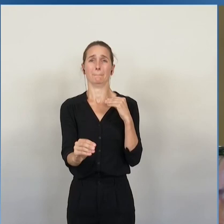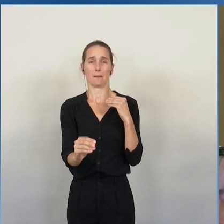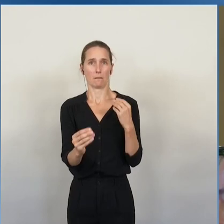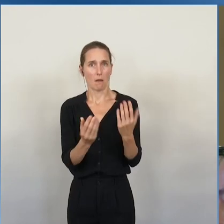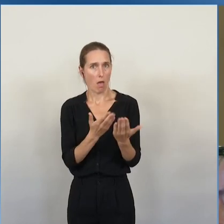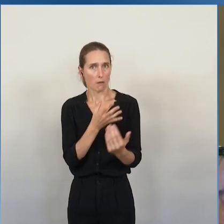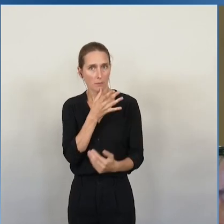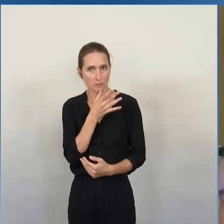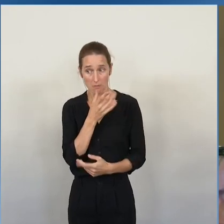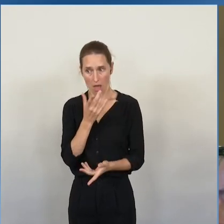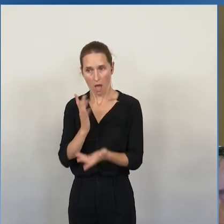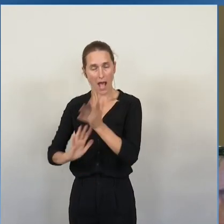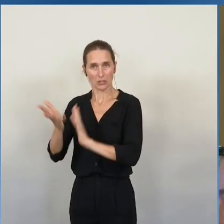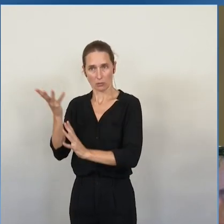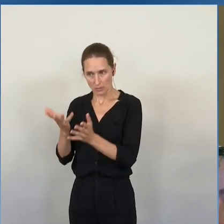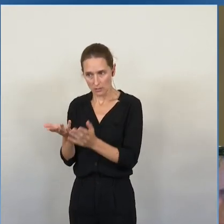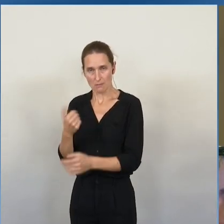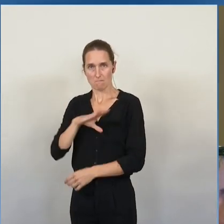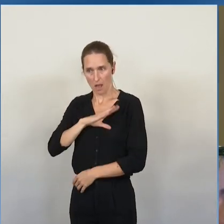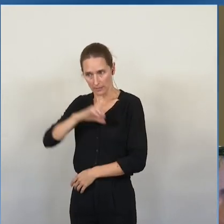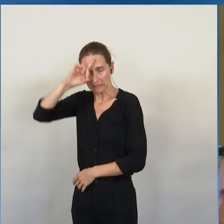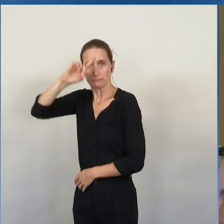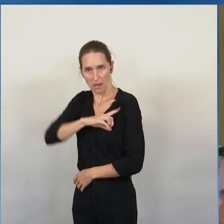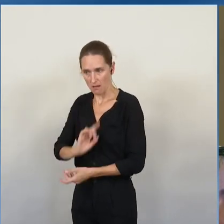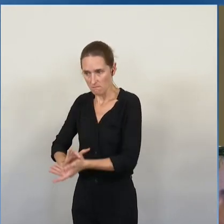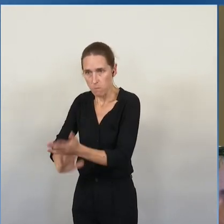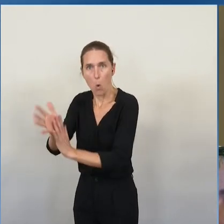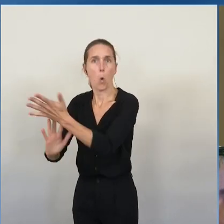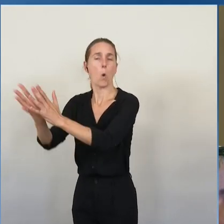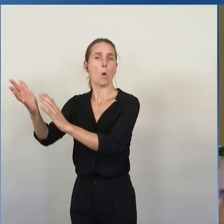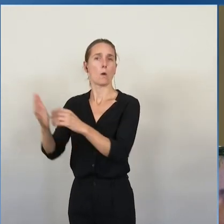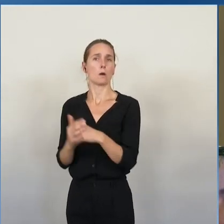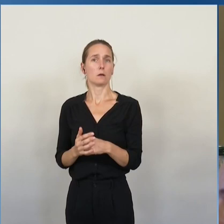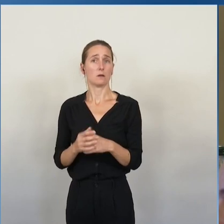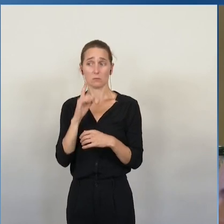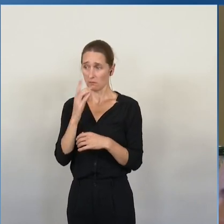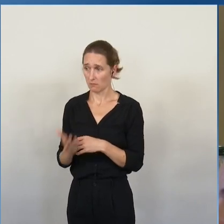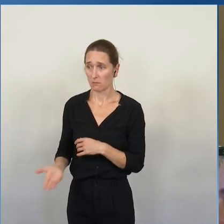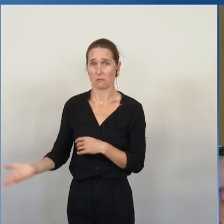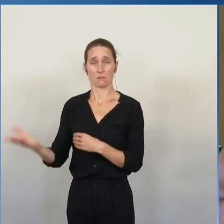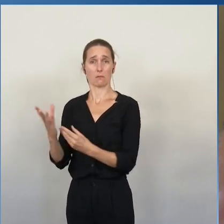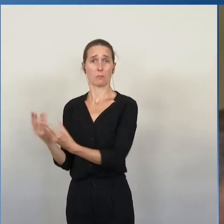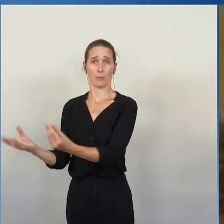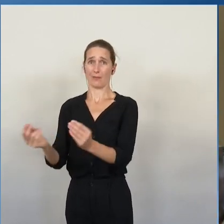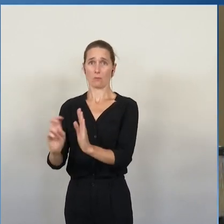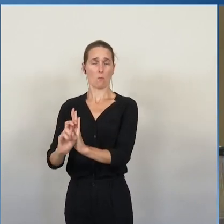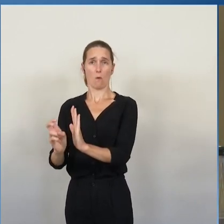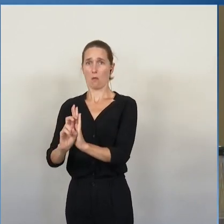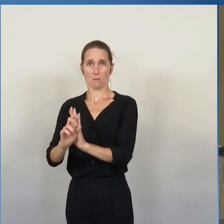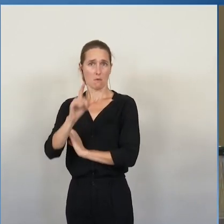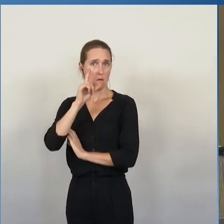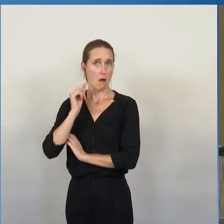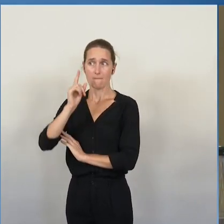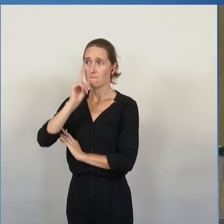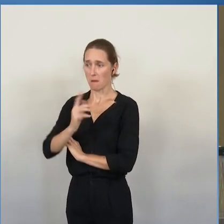incendie d'actes criminels qui euh pour nombreux grenoblois et nombreux grenobloises qui sont